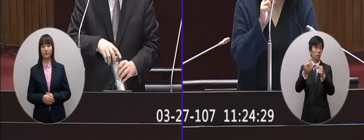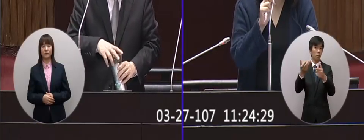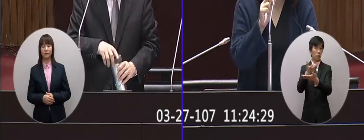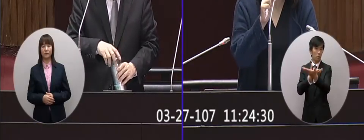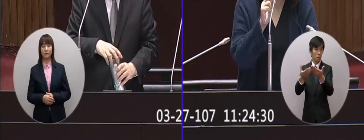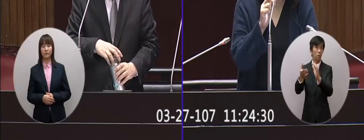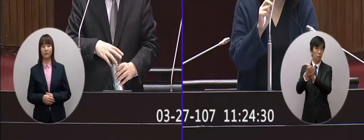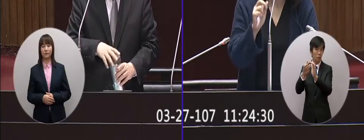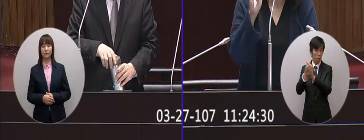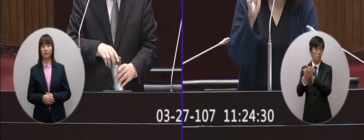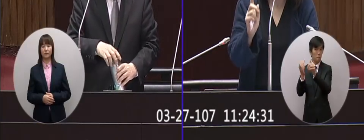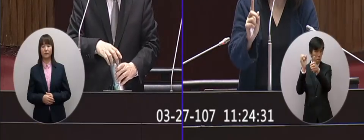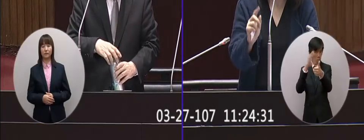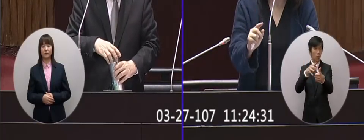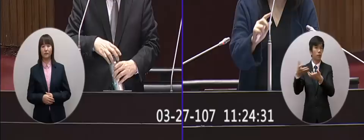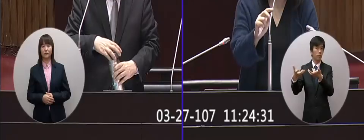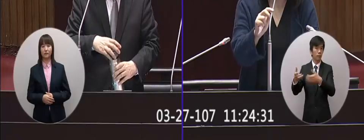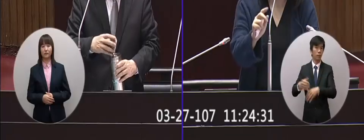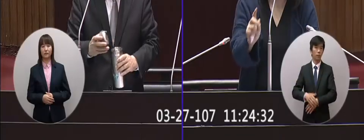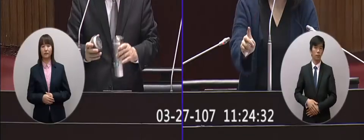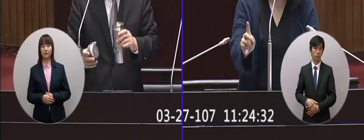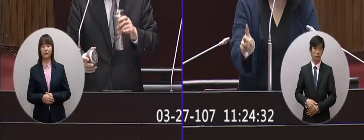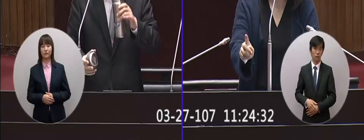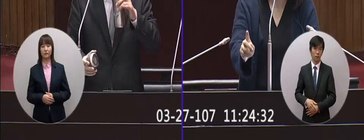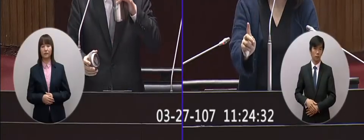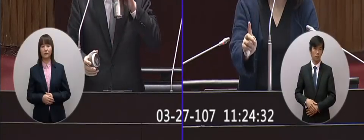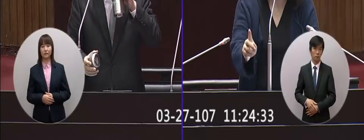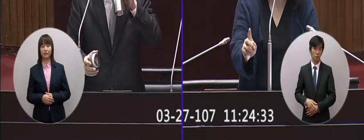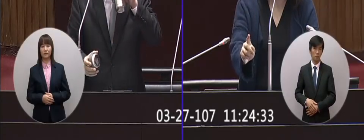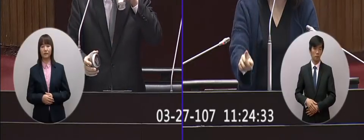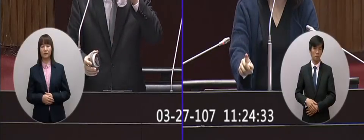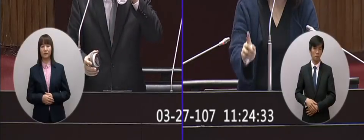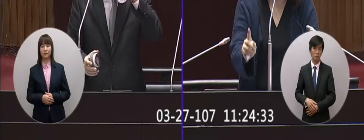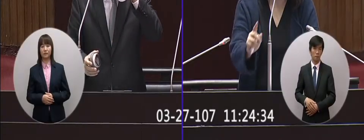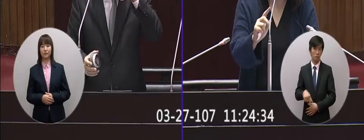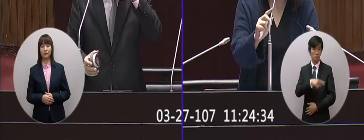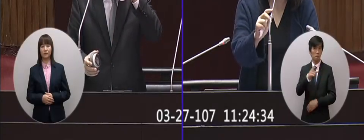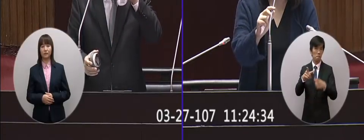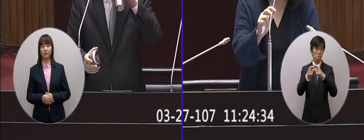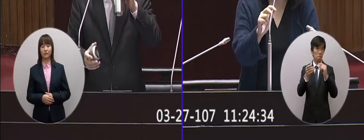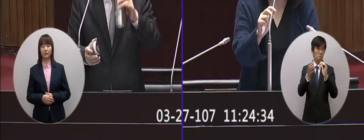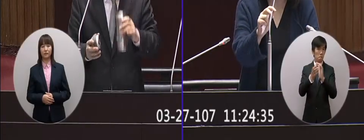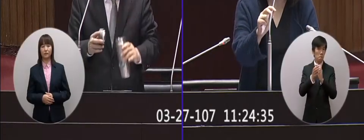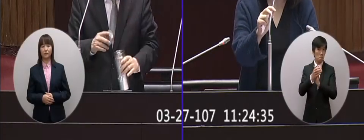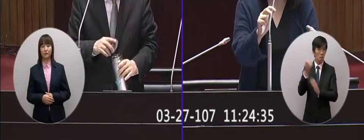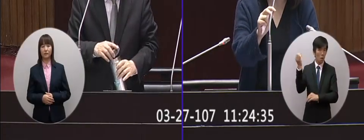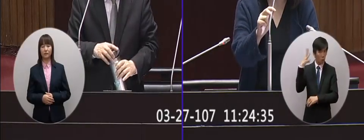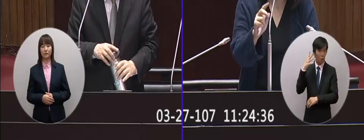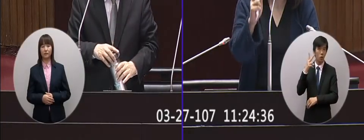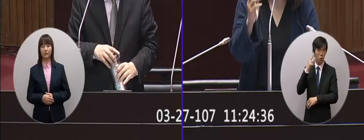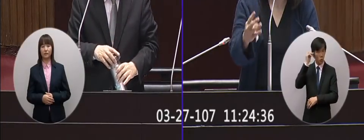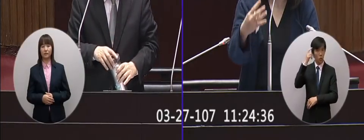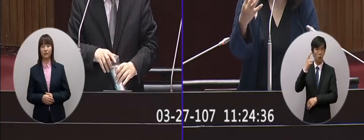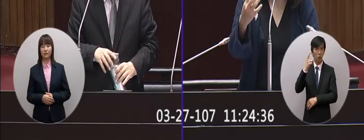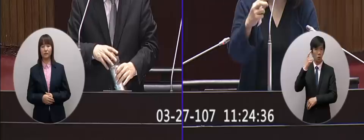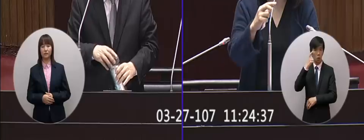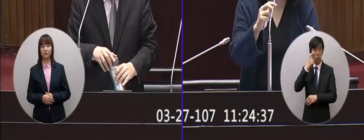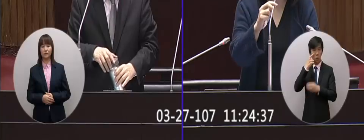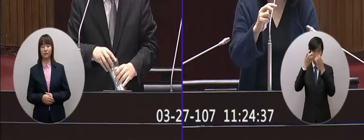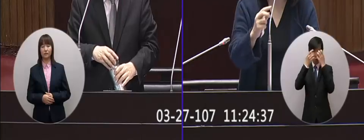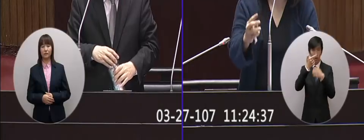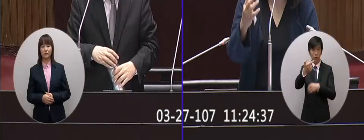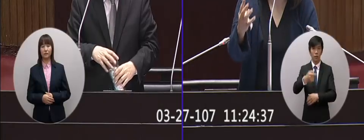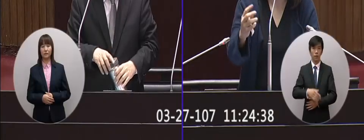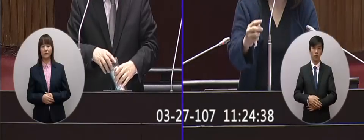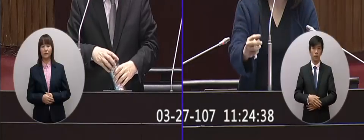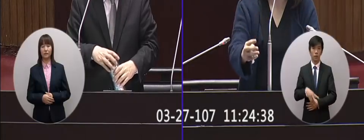到3件事情哦，有一件事情也是让日本的这个友人感到相当的不可思议哦，甚至他放在